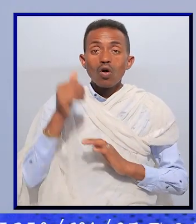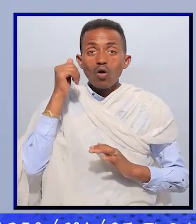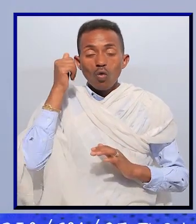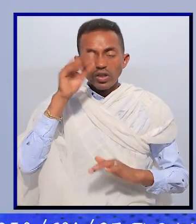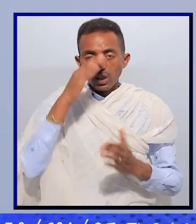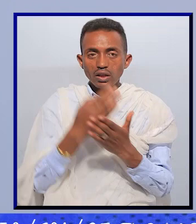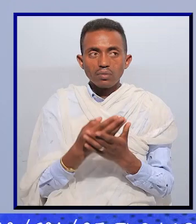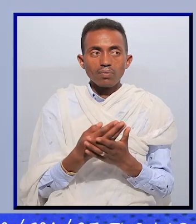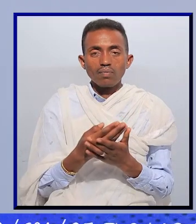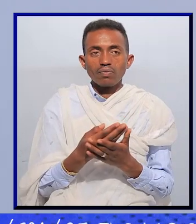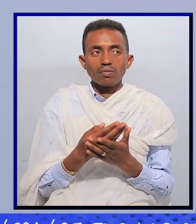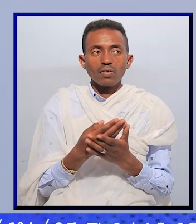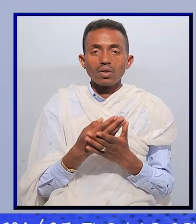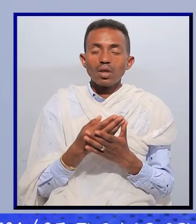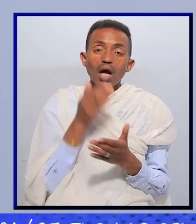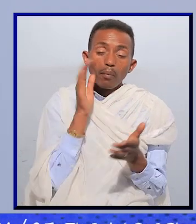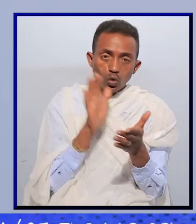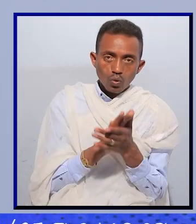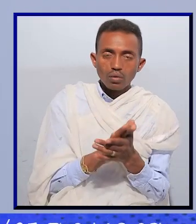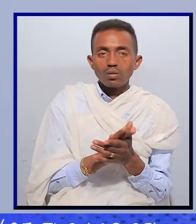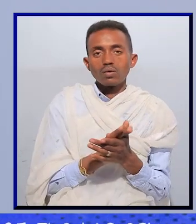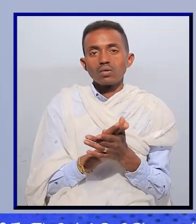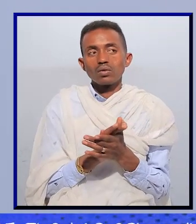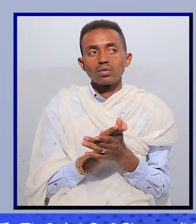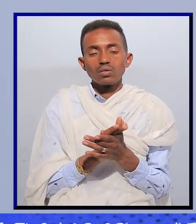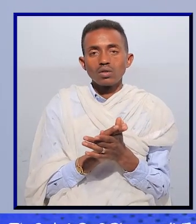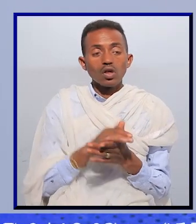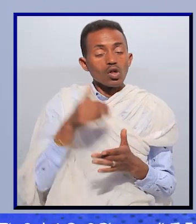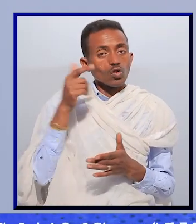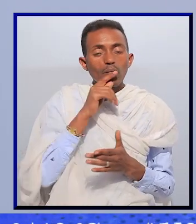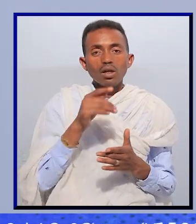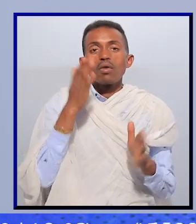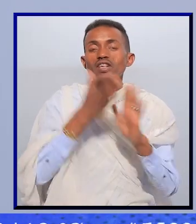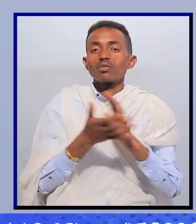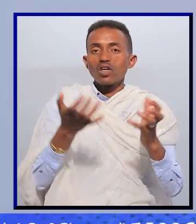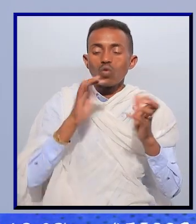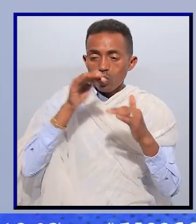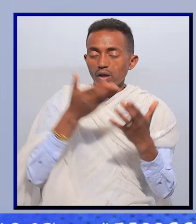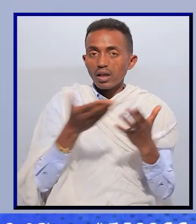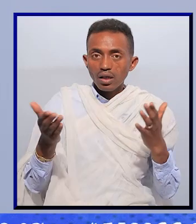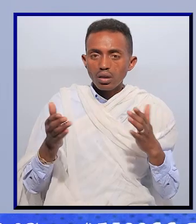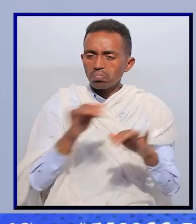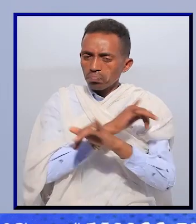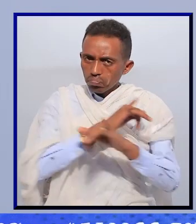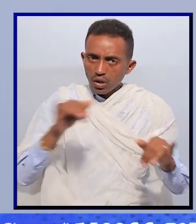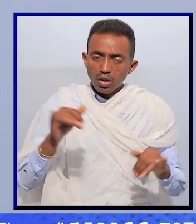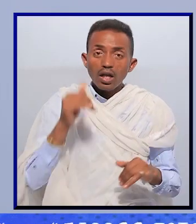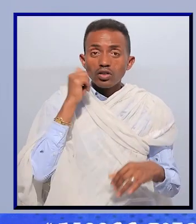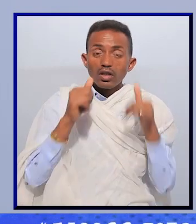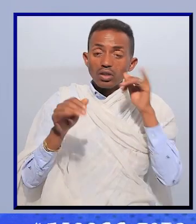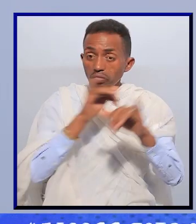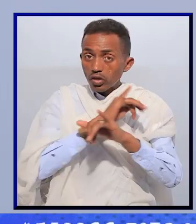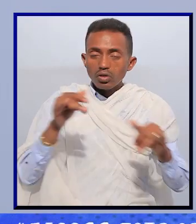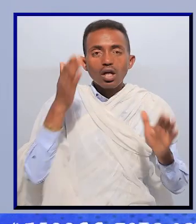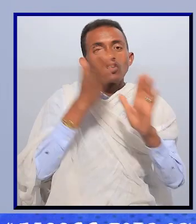ባለቤቱን እሱ ለመፈጸም ወይም ደግሞ የሚያደርገውን አይነት ድርጊት አንዷ እንደ ወንድ ሆና ይህን አክት ታደርጋለች ማለት ነው። እና